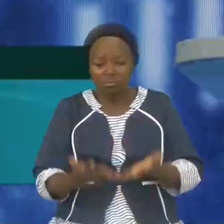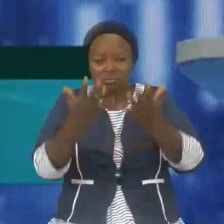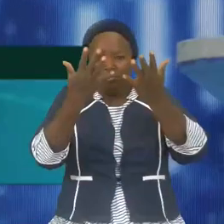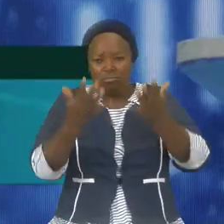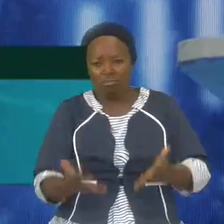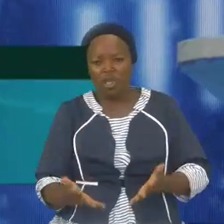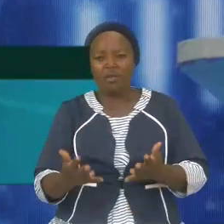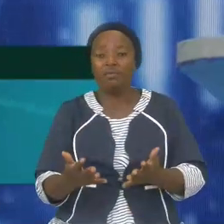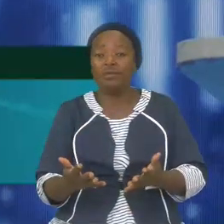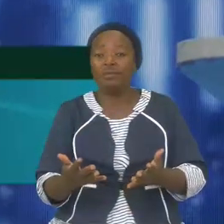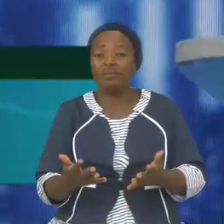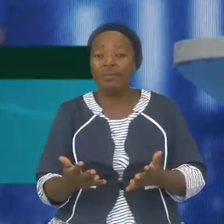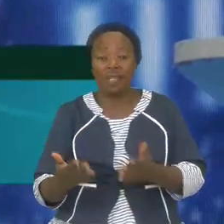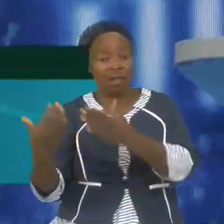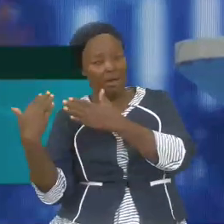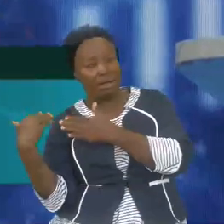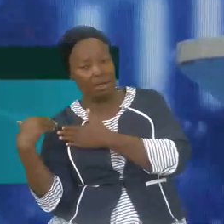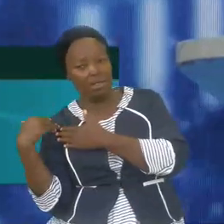et